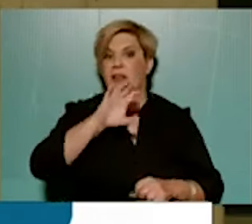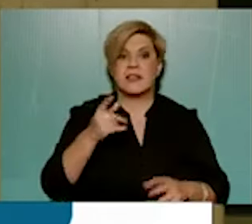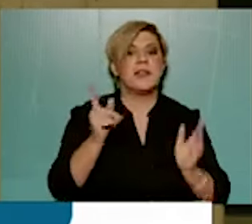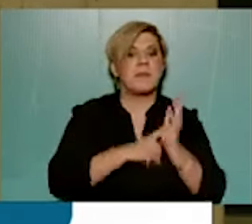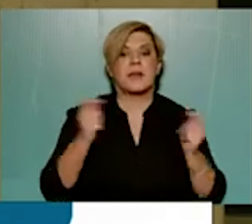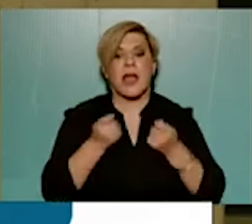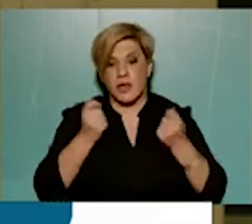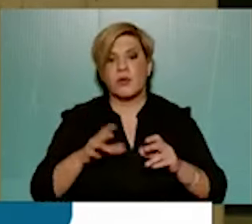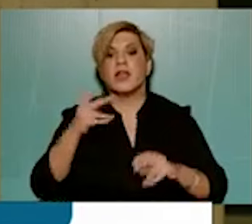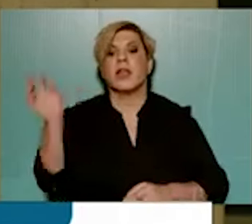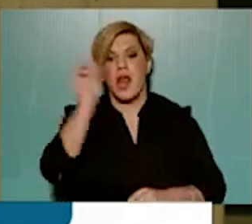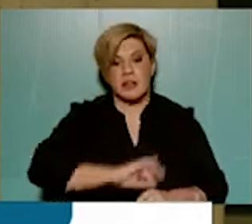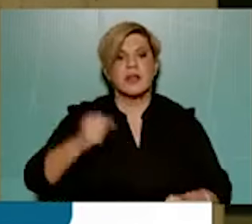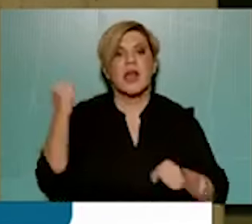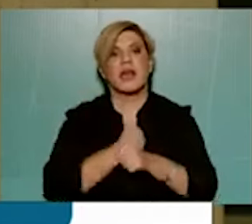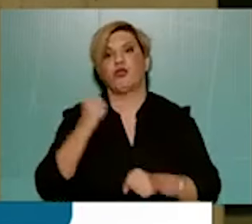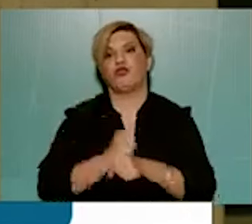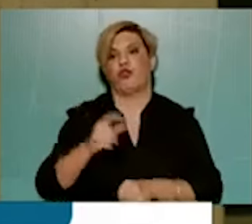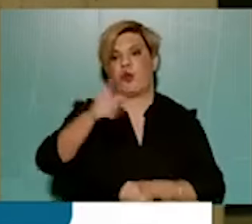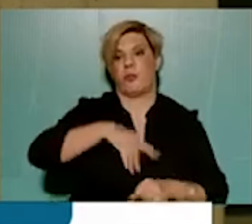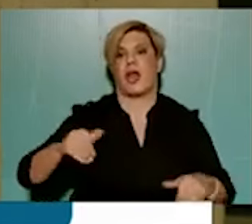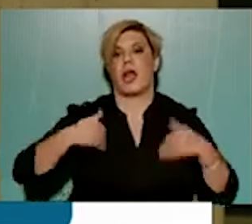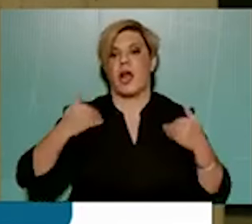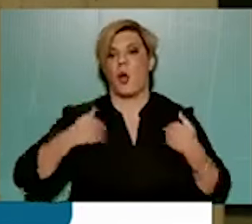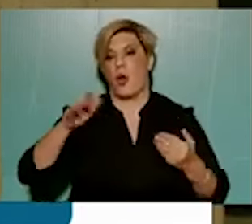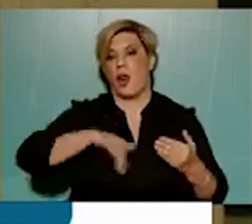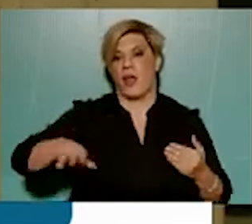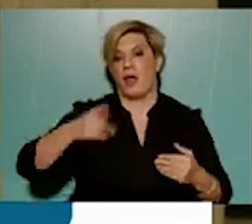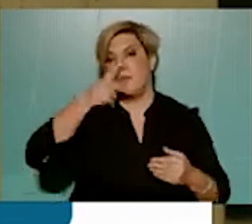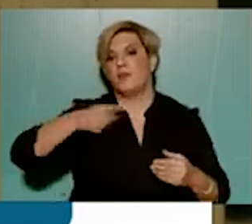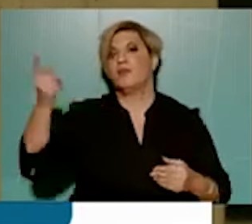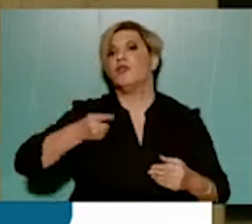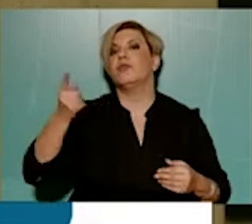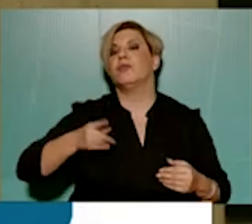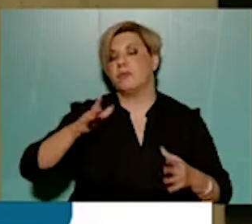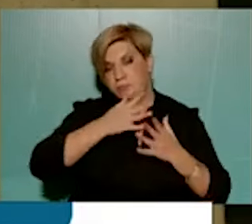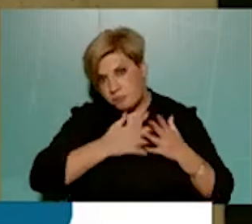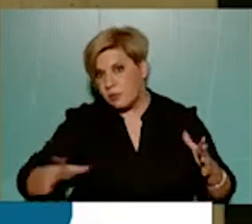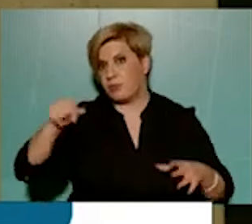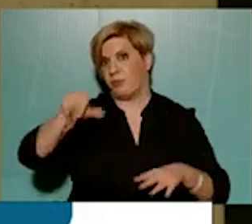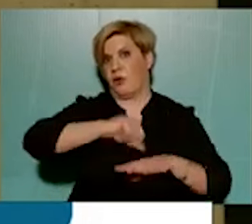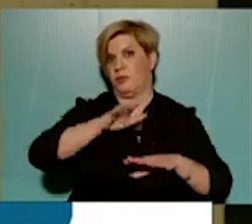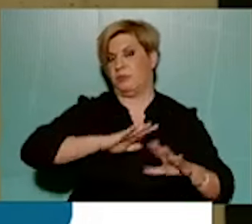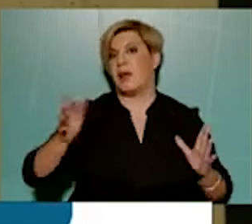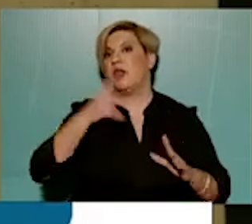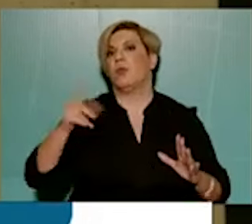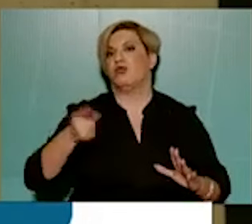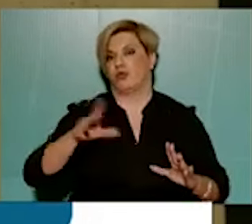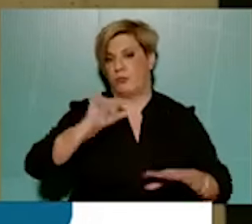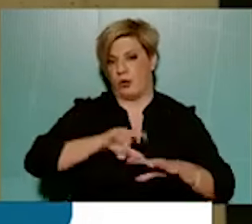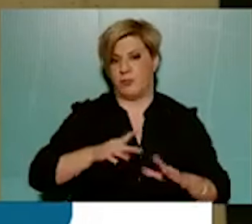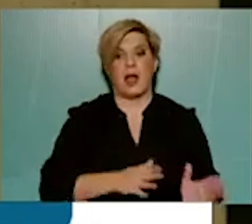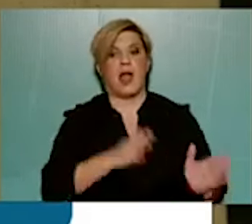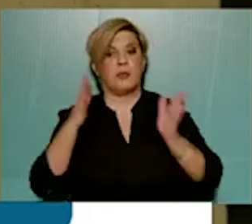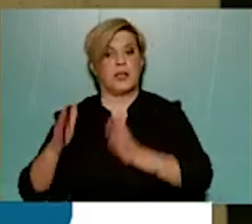για να βγουν πραγματικά κερδισμένοι οι εργαζόμενοι και η νεολαία, η πλειοψηφία δηλαδή αυτής της πόλης. Απ'